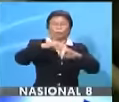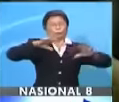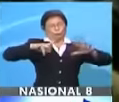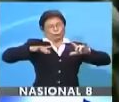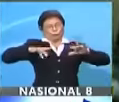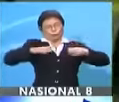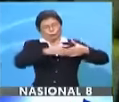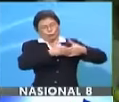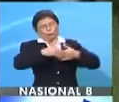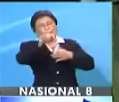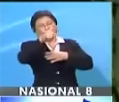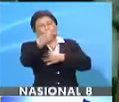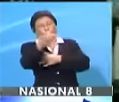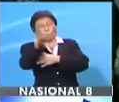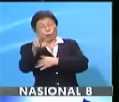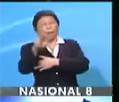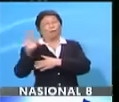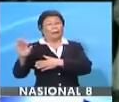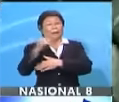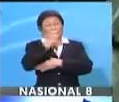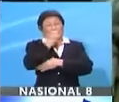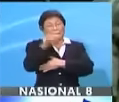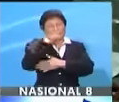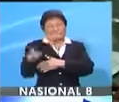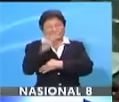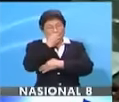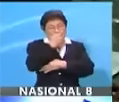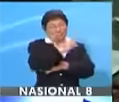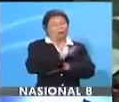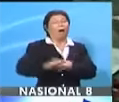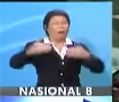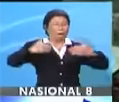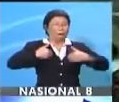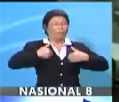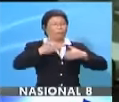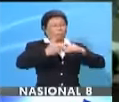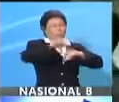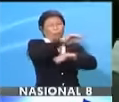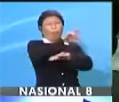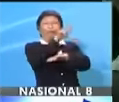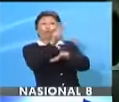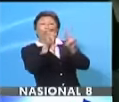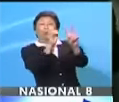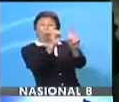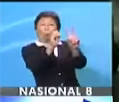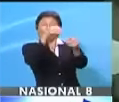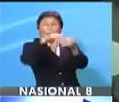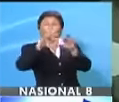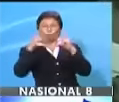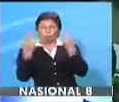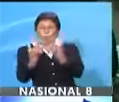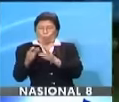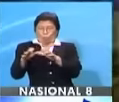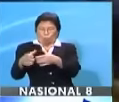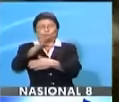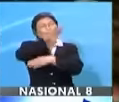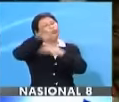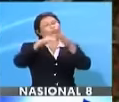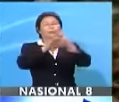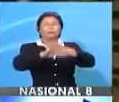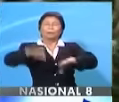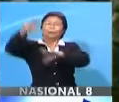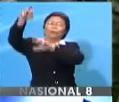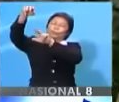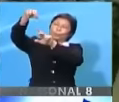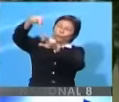yang diketuai Koh. Koh juga memberitahu mereka yang terdiri daripada lebih 20 orang dalam rombongan, kesemuanya selamat turun